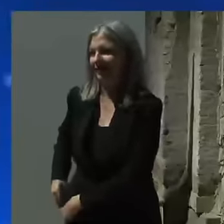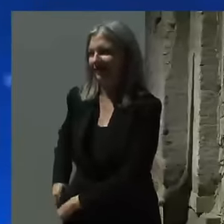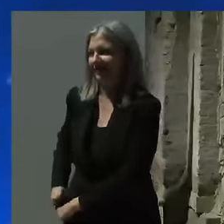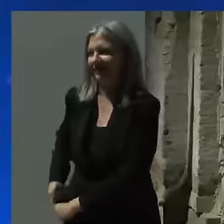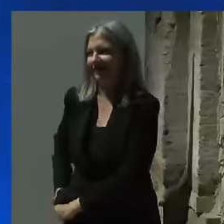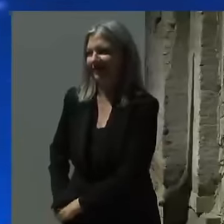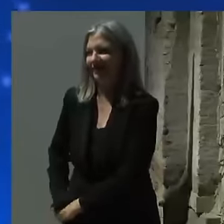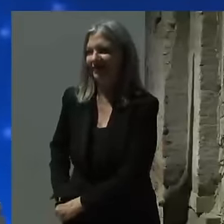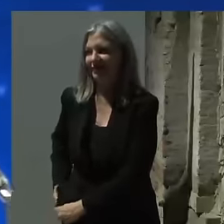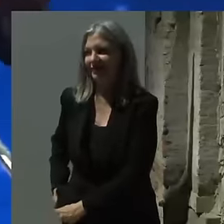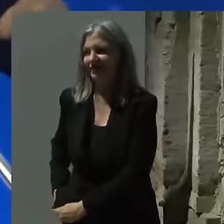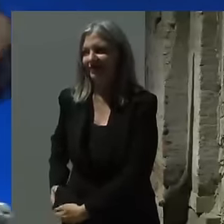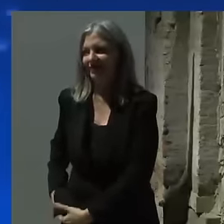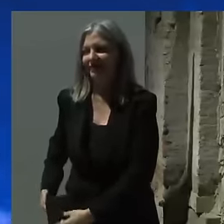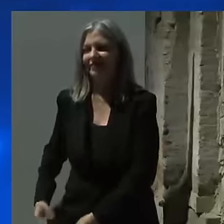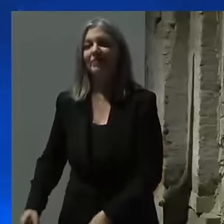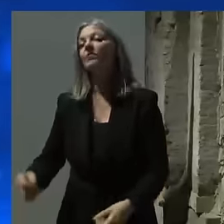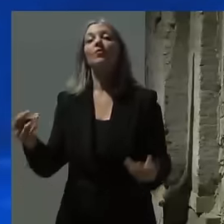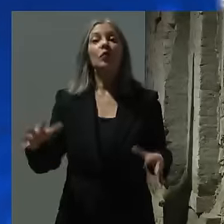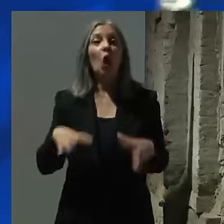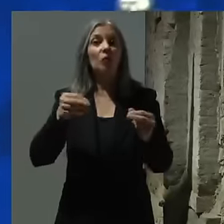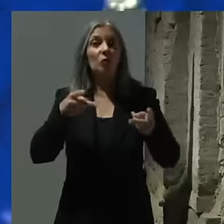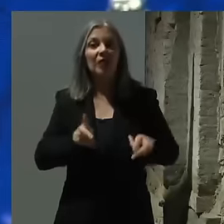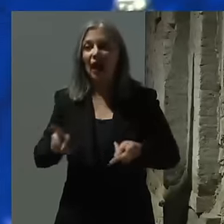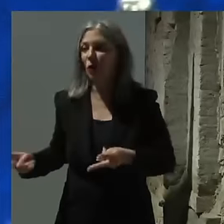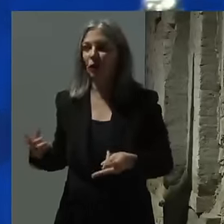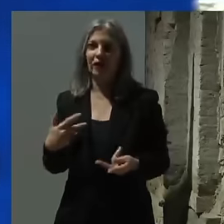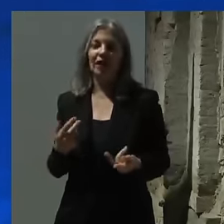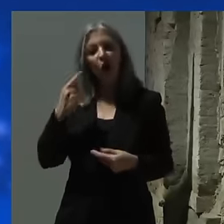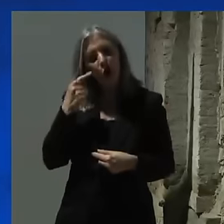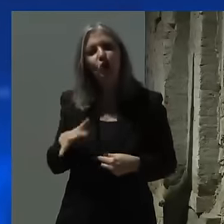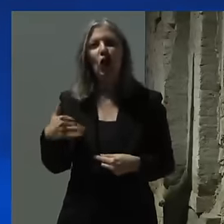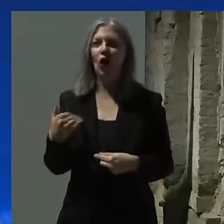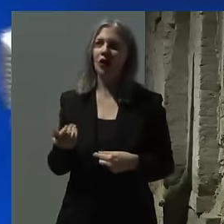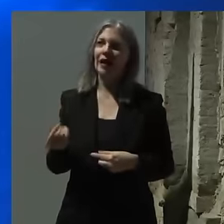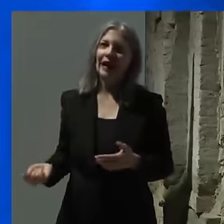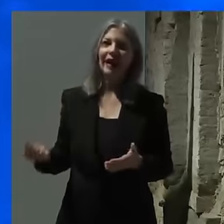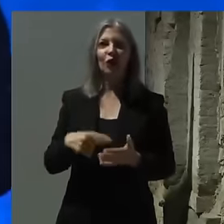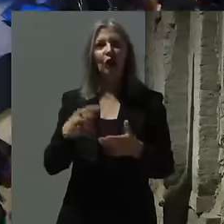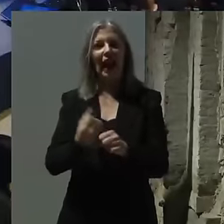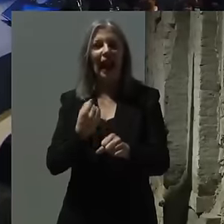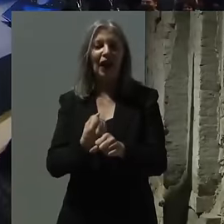accomodatevi. Capisco che è sempre complicato ricominciare, anche perché